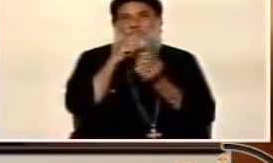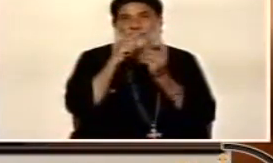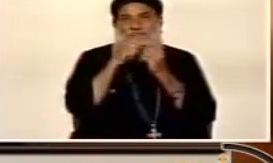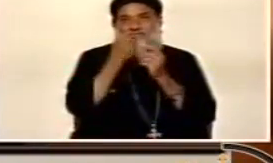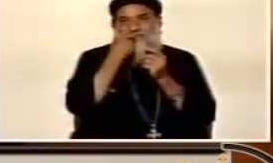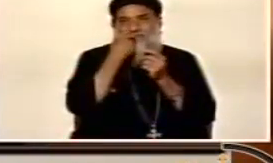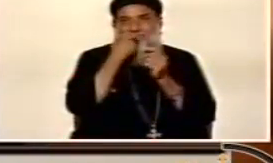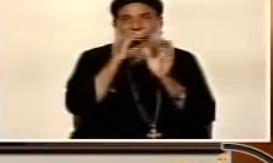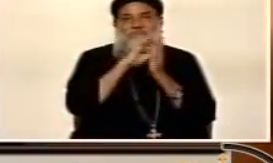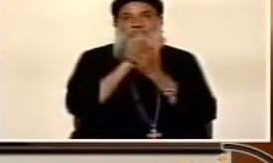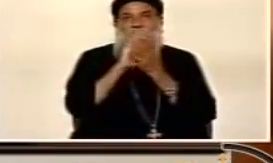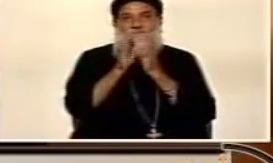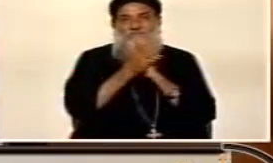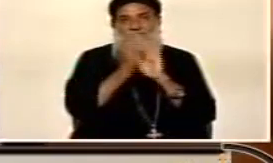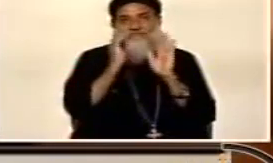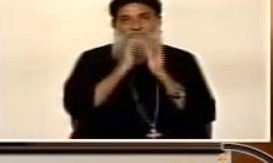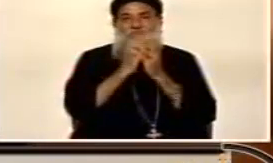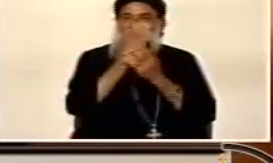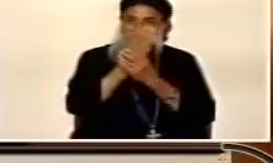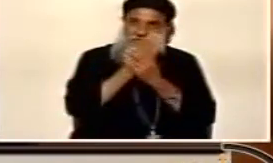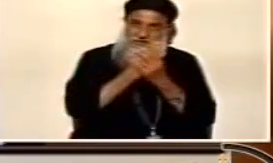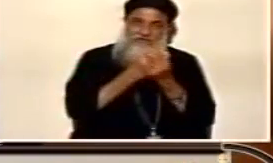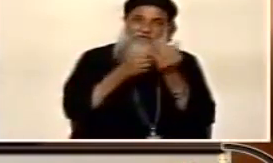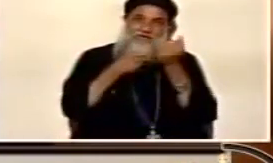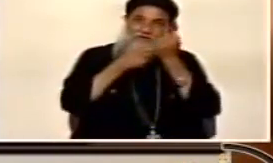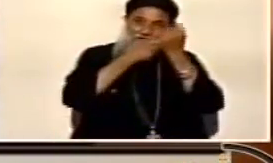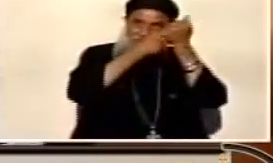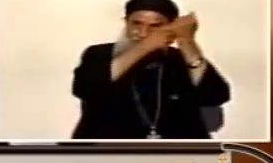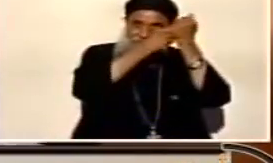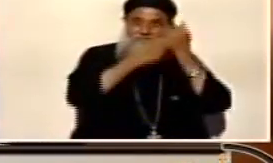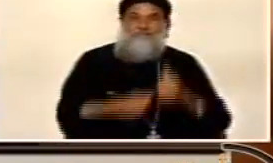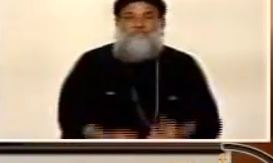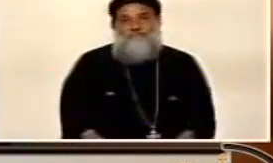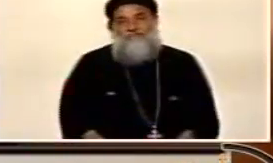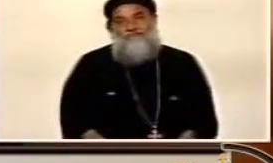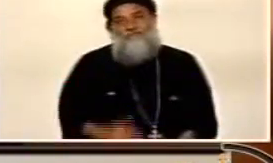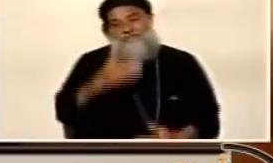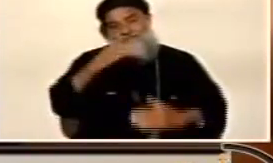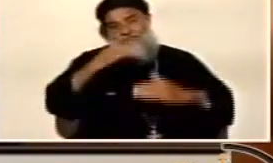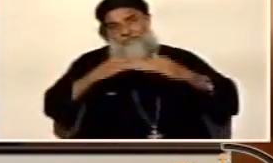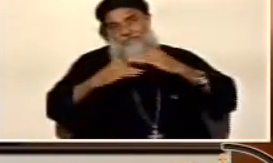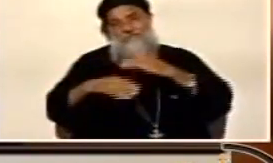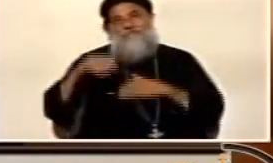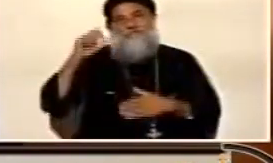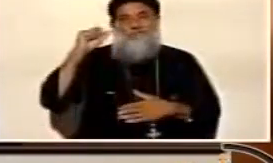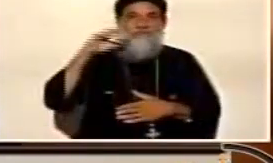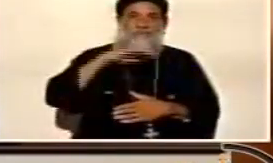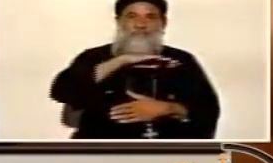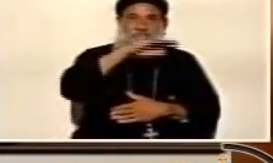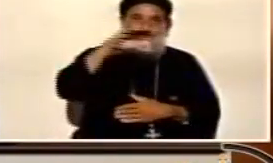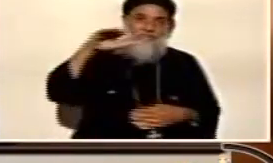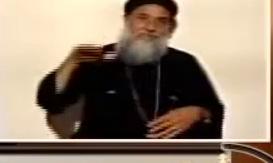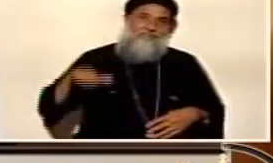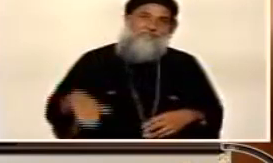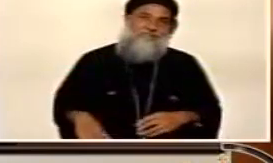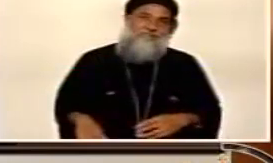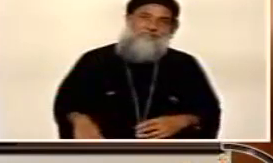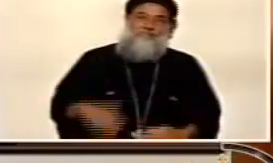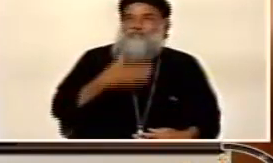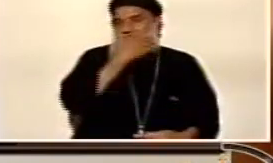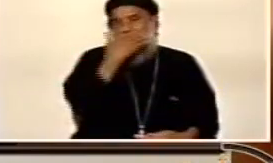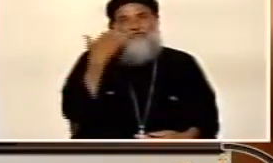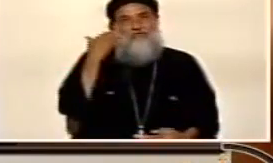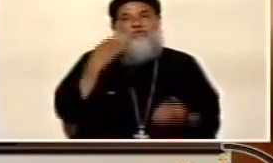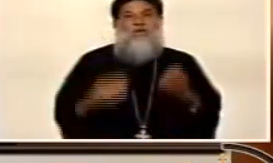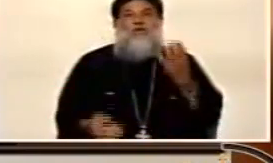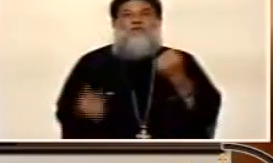فطار فيها. ميلاد، غطاس، يعني بقية البشارة، إلا البشارة بيجي بقى في الصوم